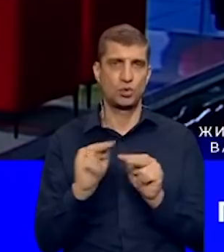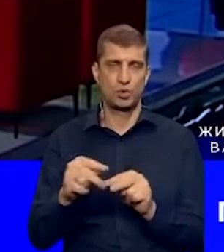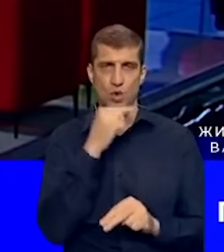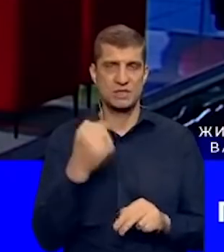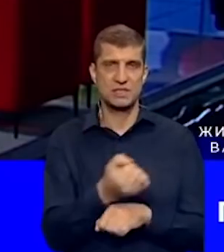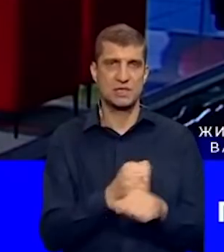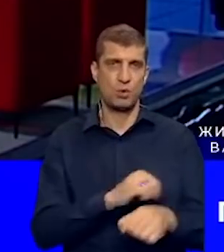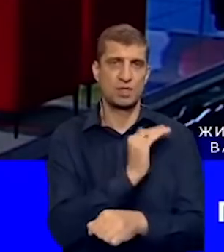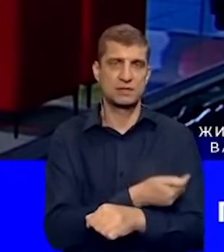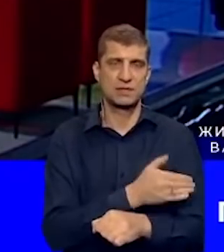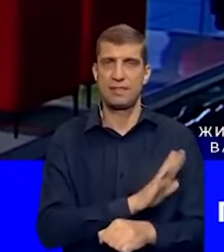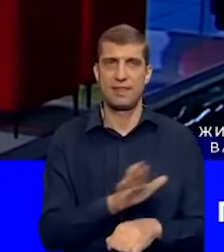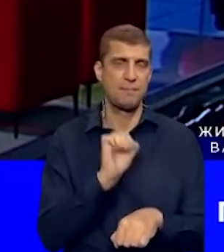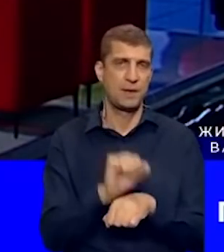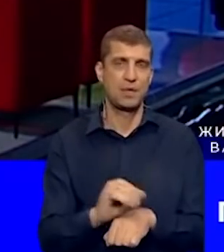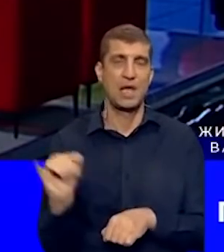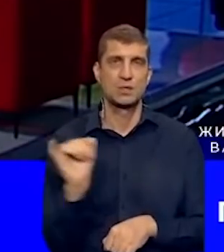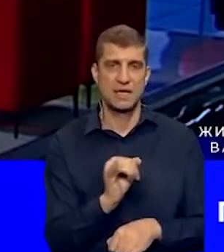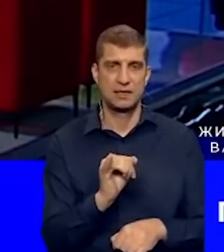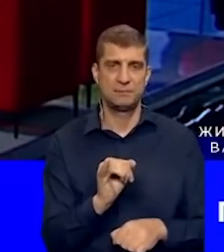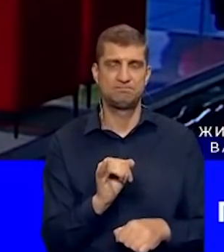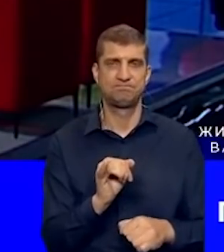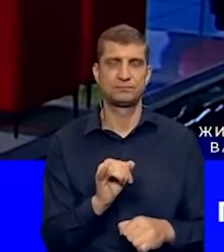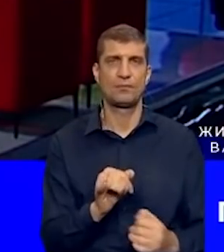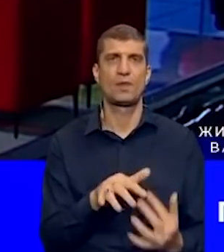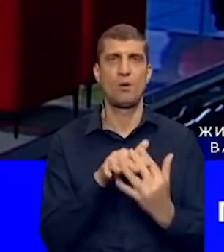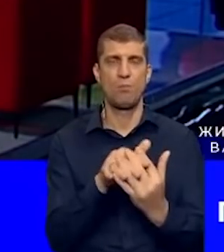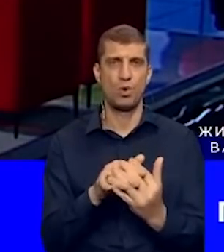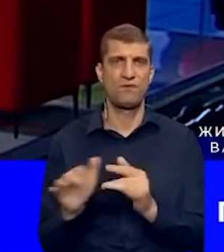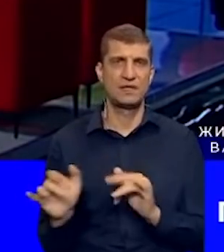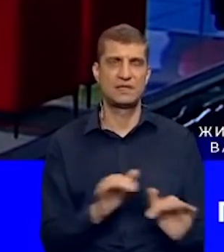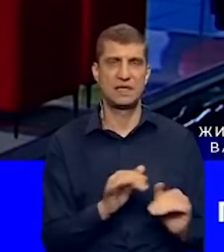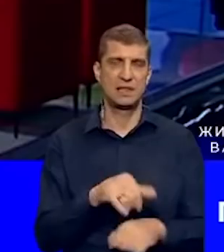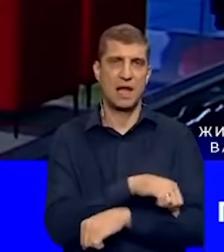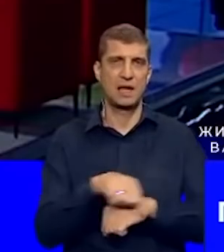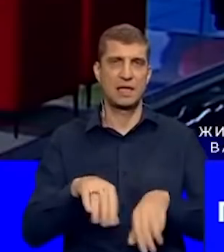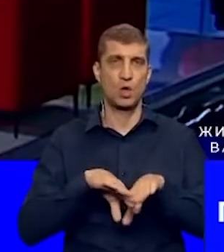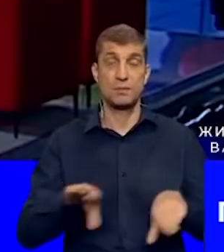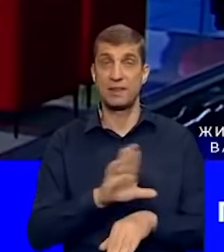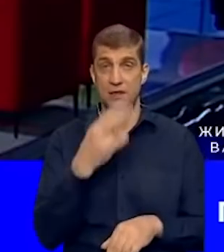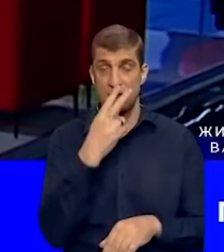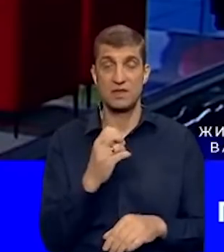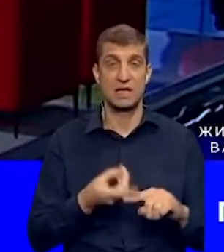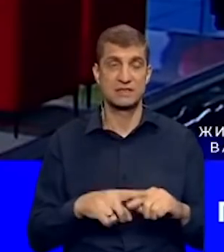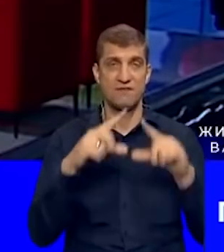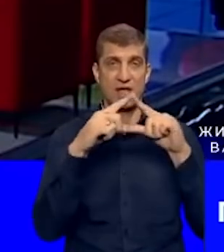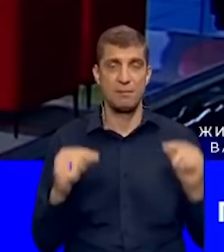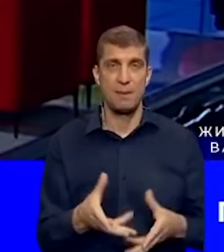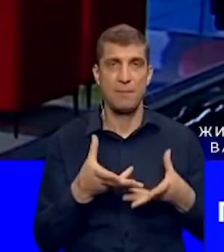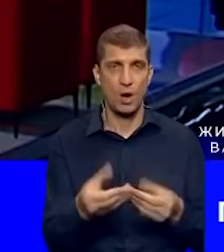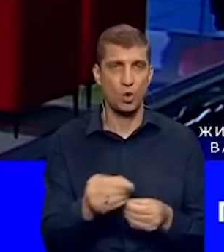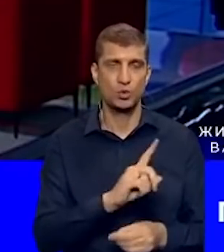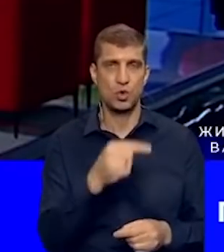російські збройні сили. Не припиняються і бойові дії на лінії розмежування. Та попри це у Кремлі переконують, що